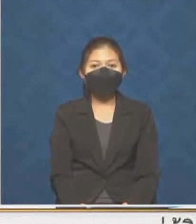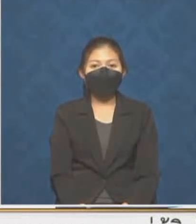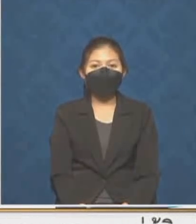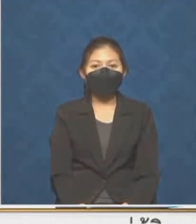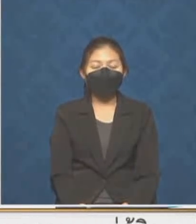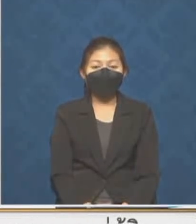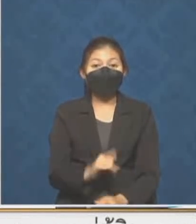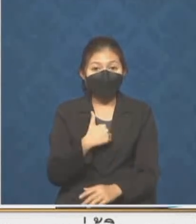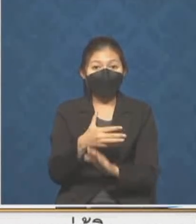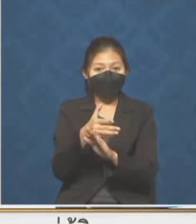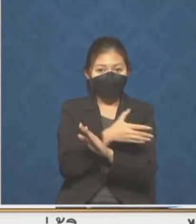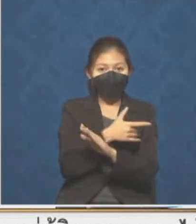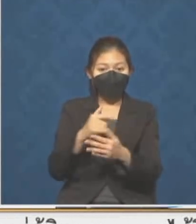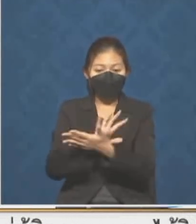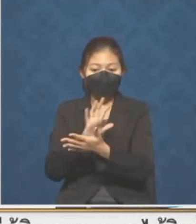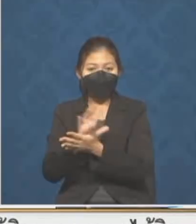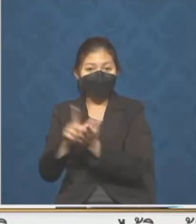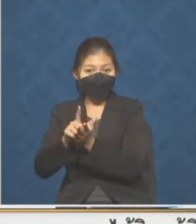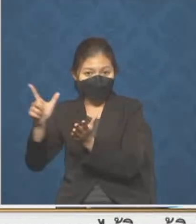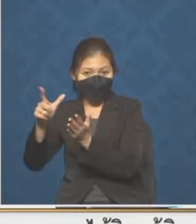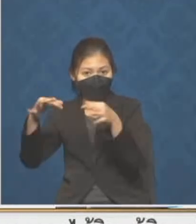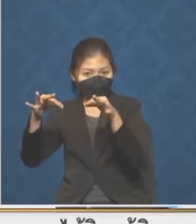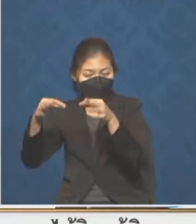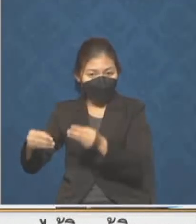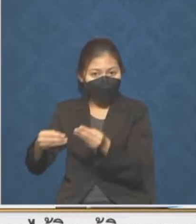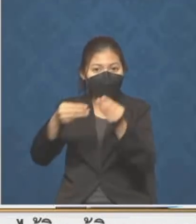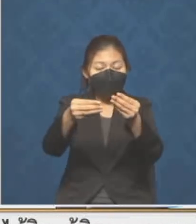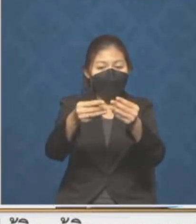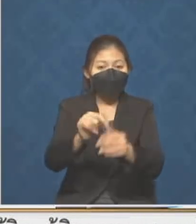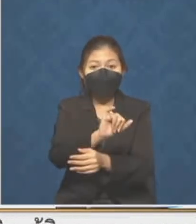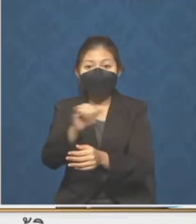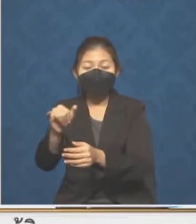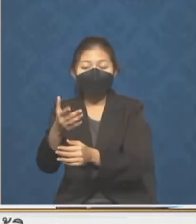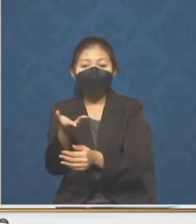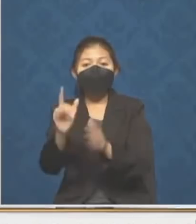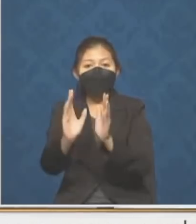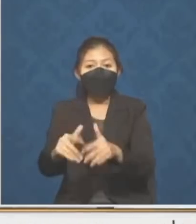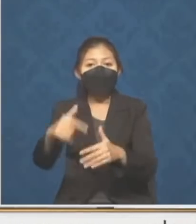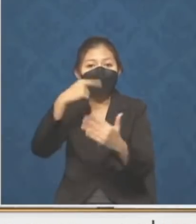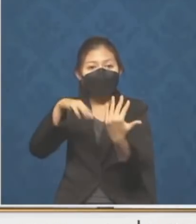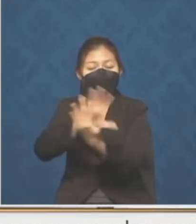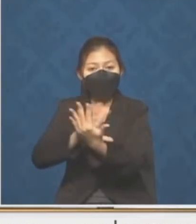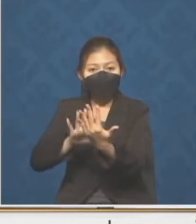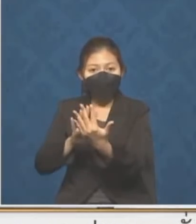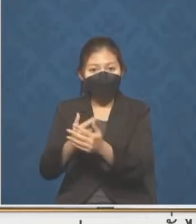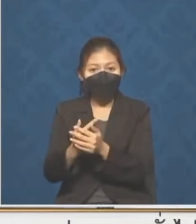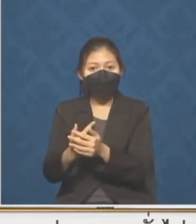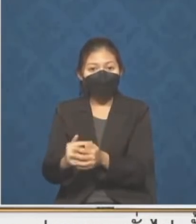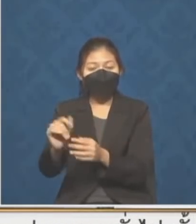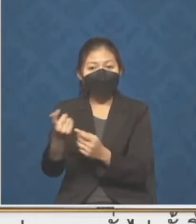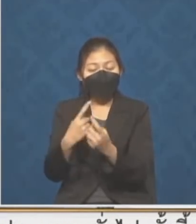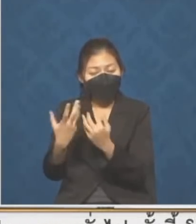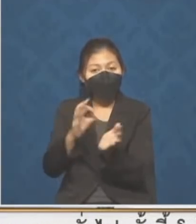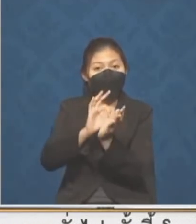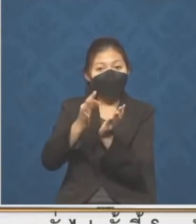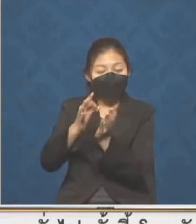ก่อนผมจะเดินไปยื่นหนังสือท่านนะเผื่อพ่อแม่พี่น้องอยากติดต่อผมนะฮะ Facebook